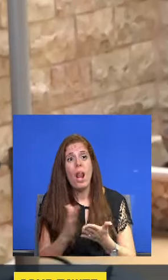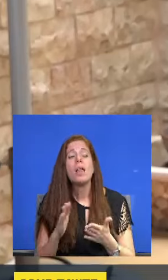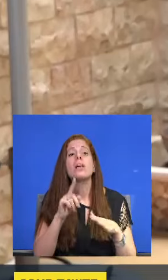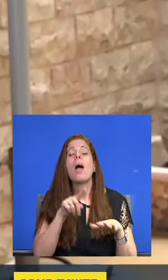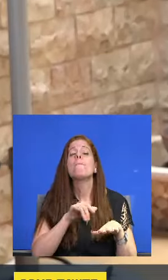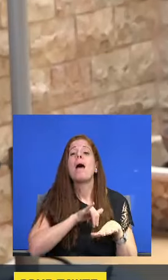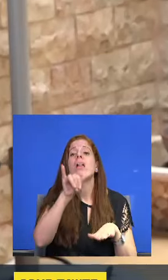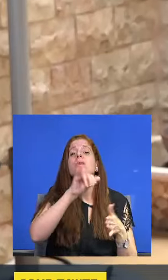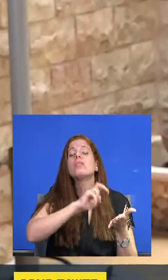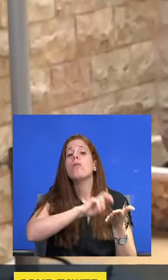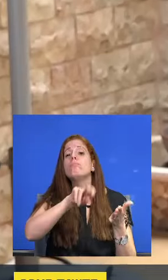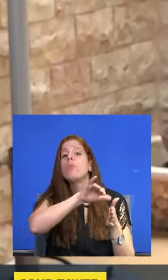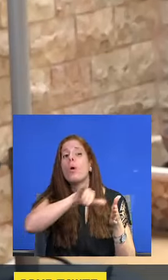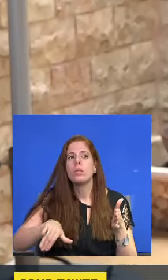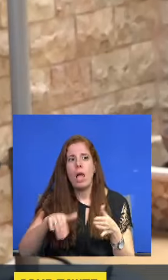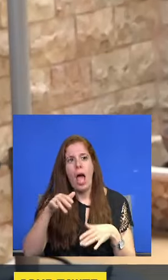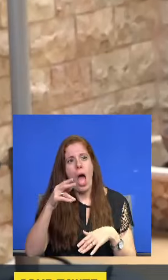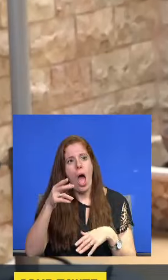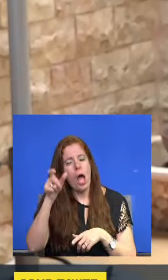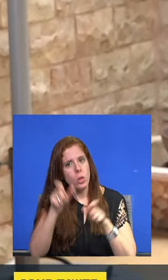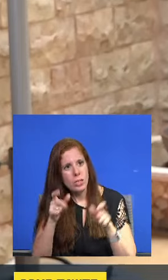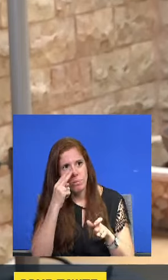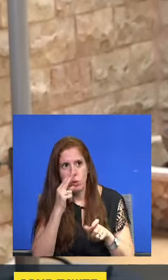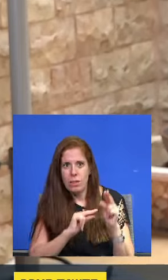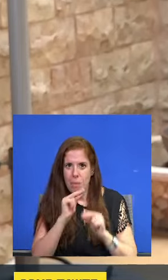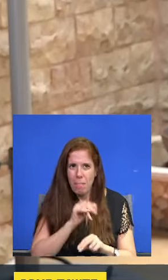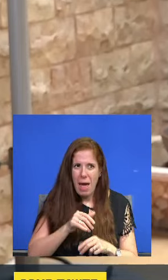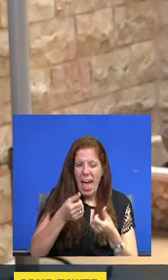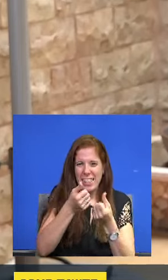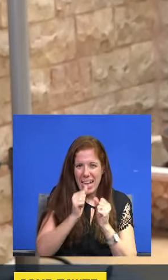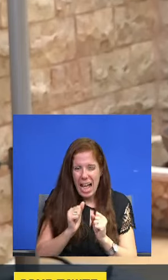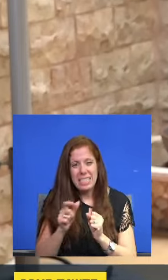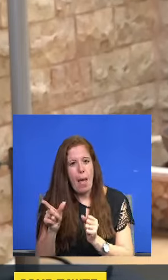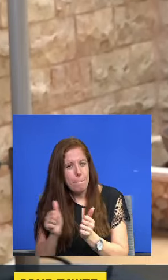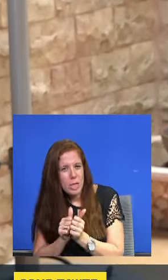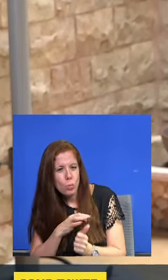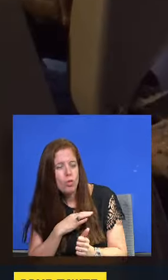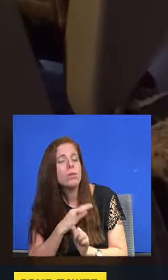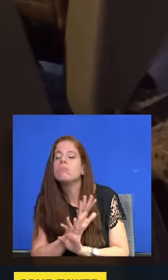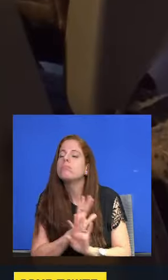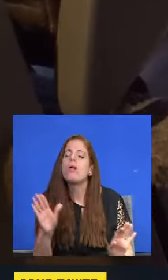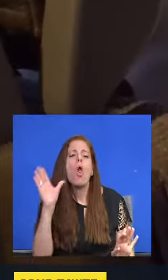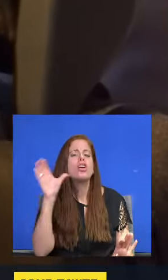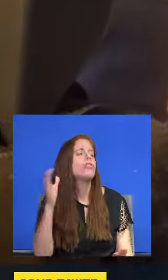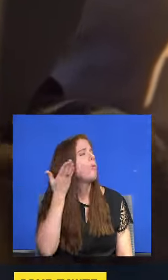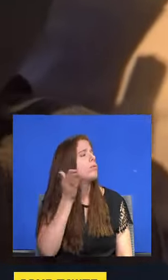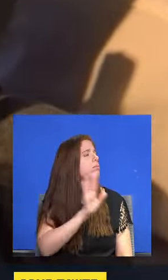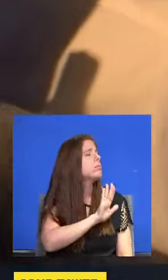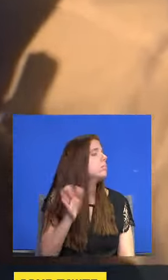מהטיסה. הנוסעים ניסו לדבר עם הטייס, הבן זוג שלי ניסה לדבר עם הטייס, לא היה עם מי לדבר, הוא